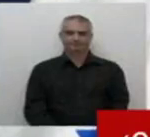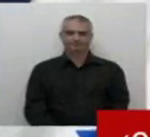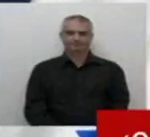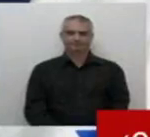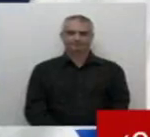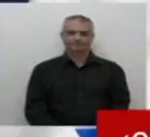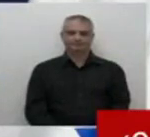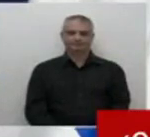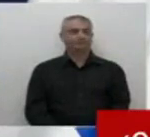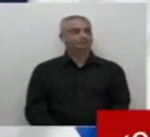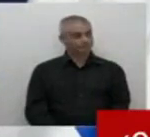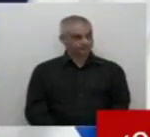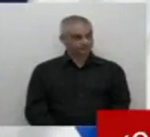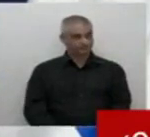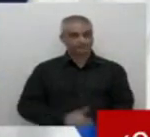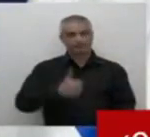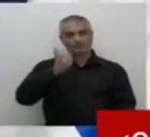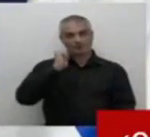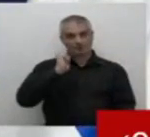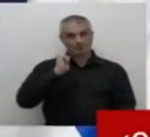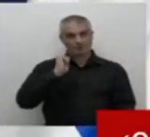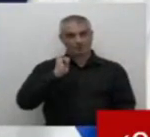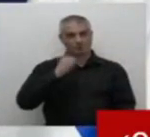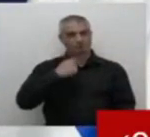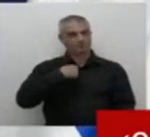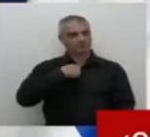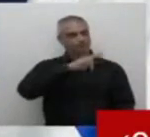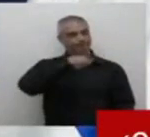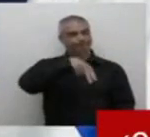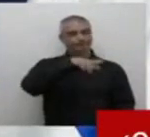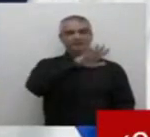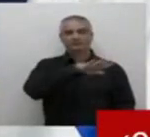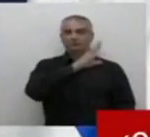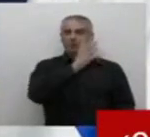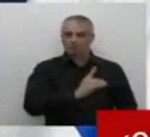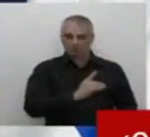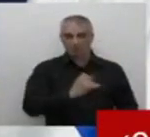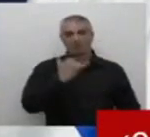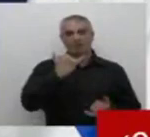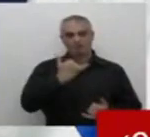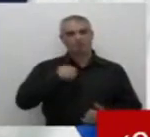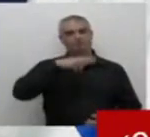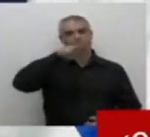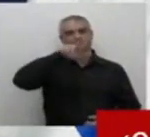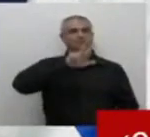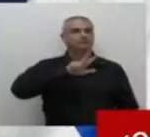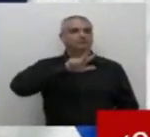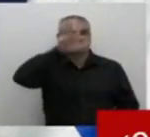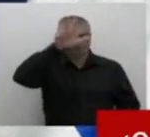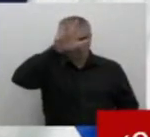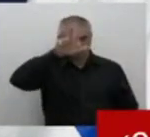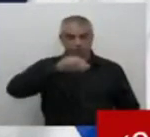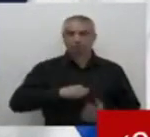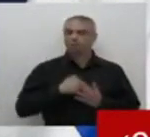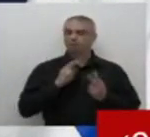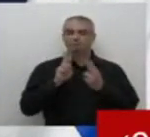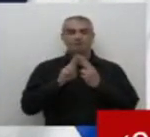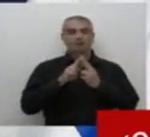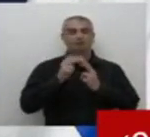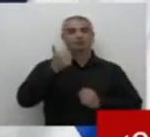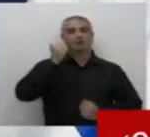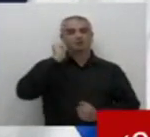يف جل بالامس تجولت في الجنوب واليوم في الشمال